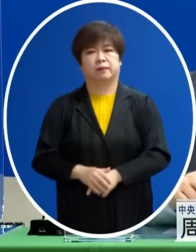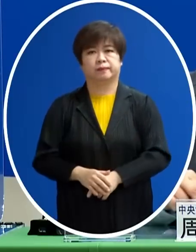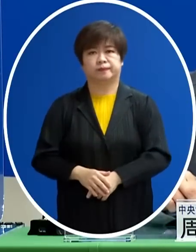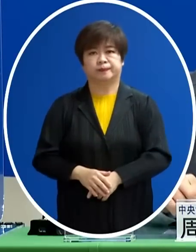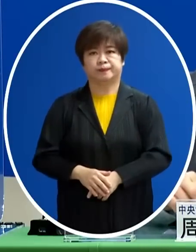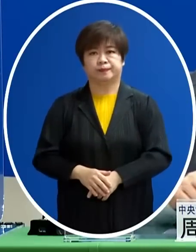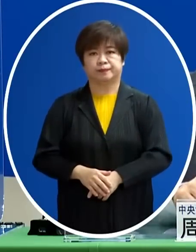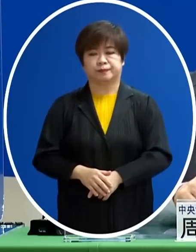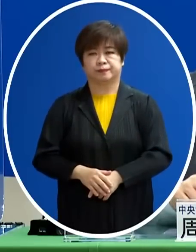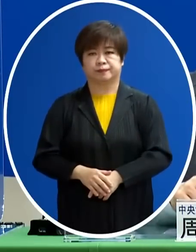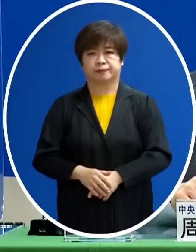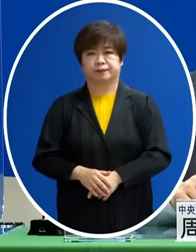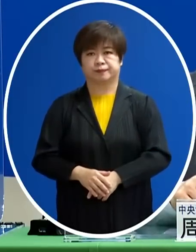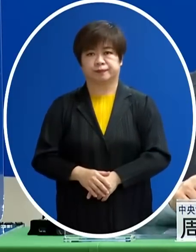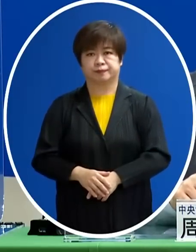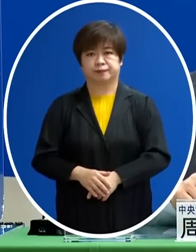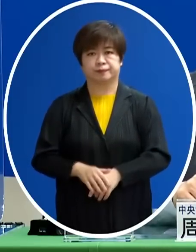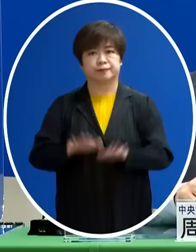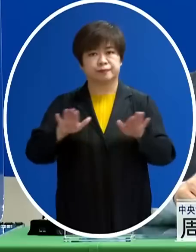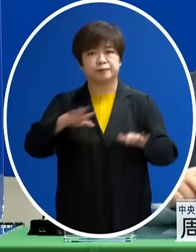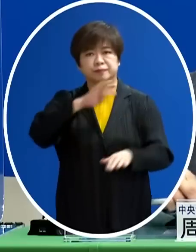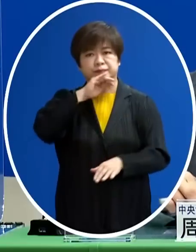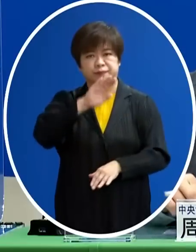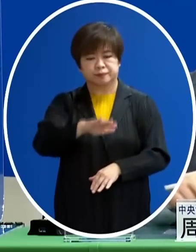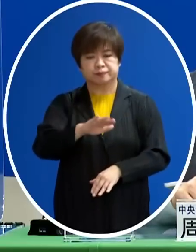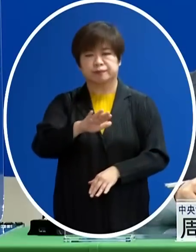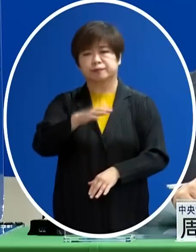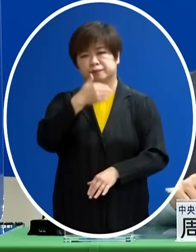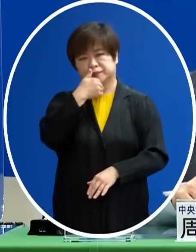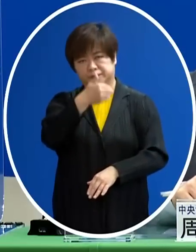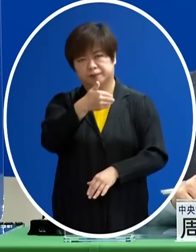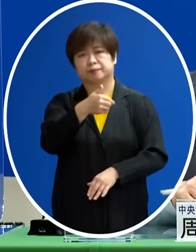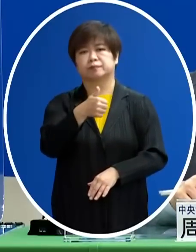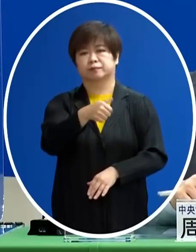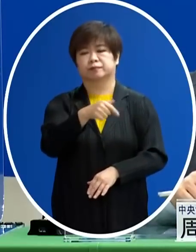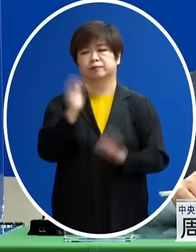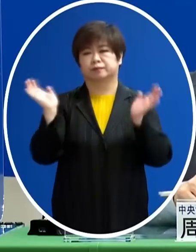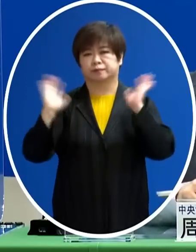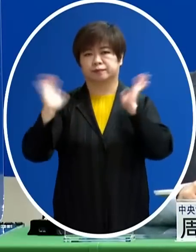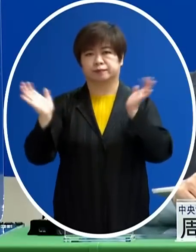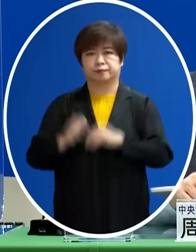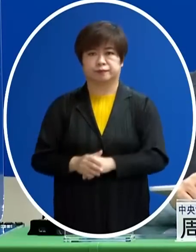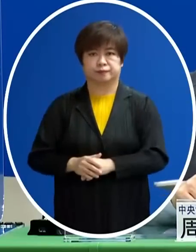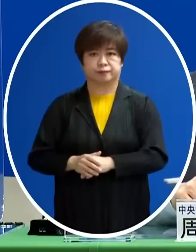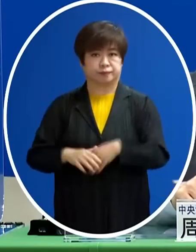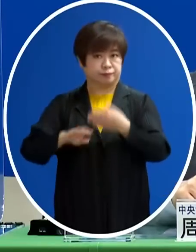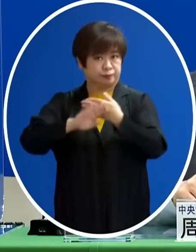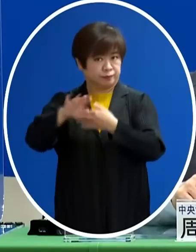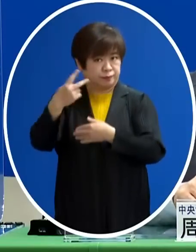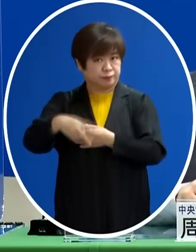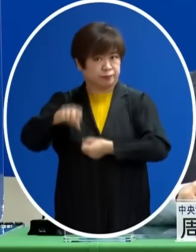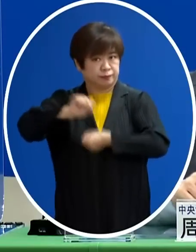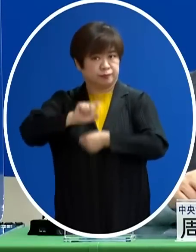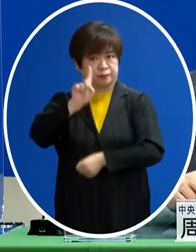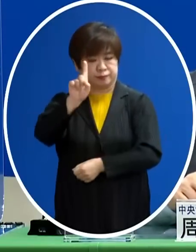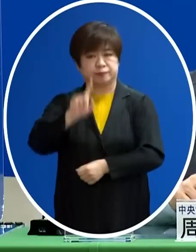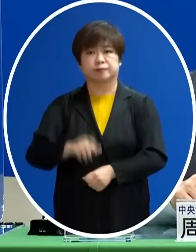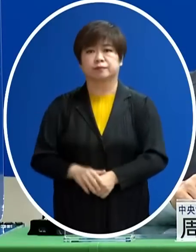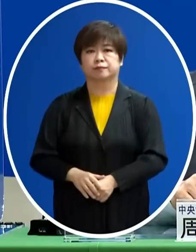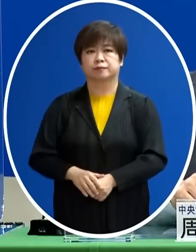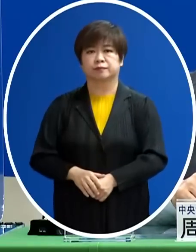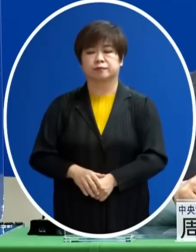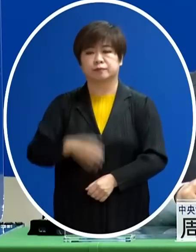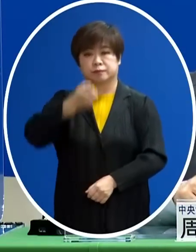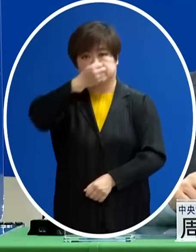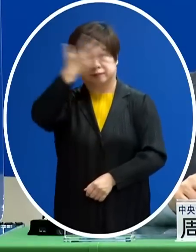那这个是我们今天新增的一个儿童死亡的病例哈，那另外就是也有增加一例这个